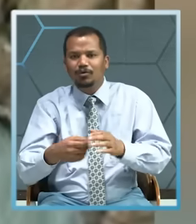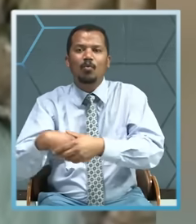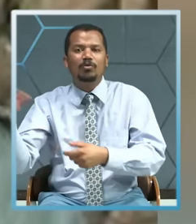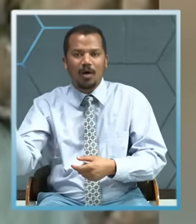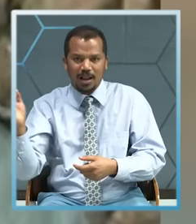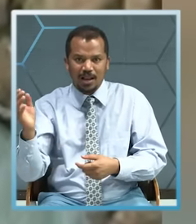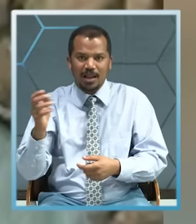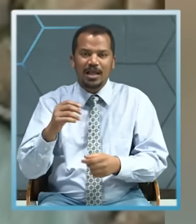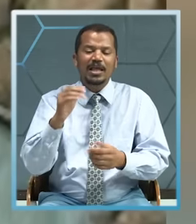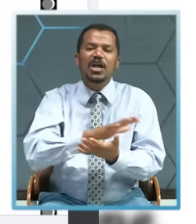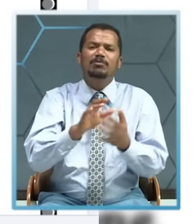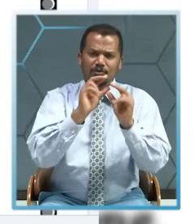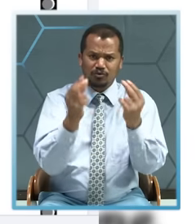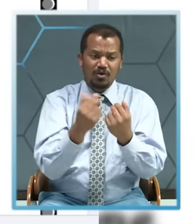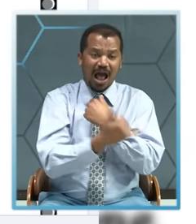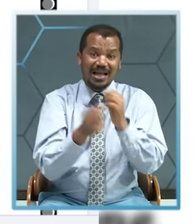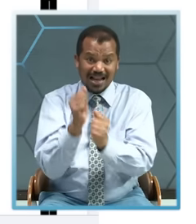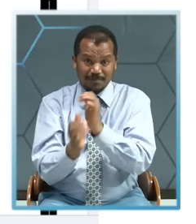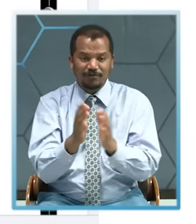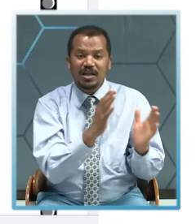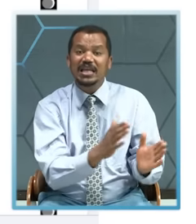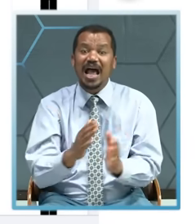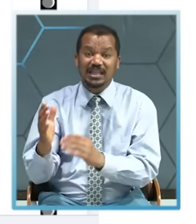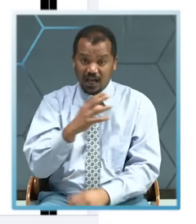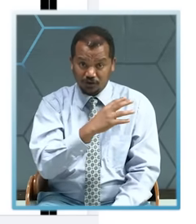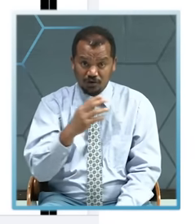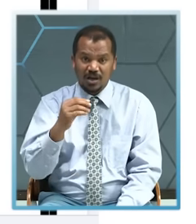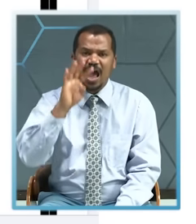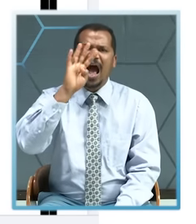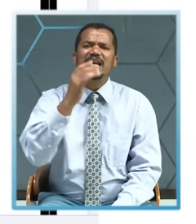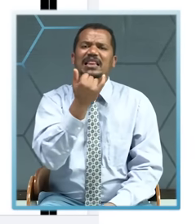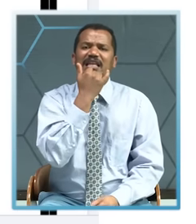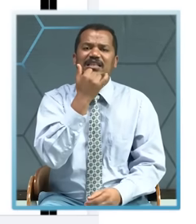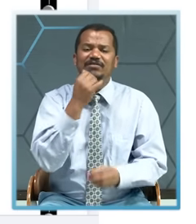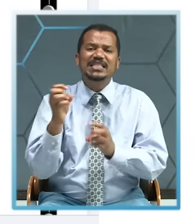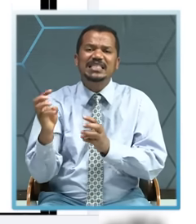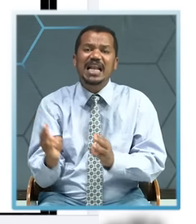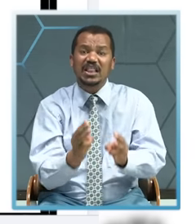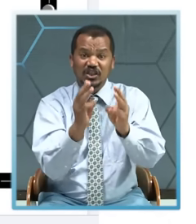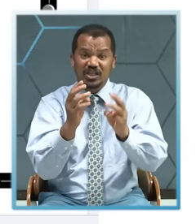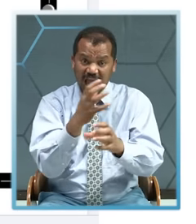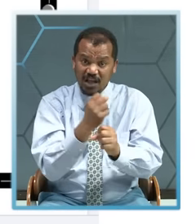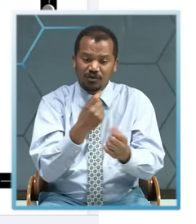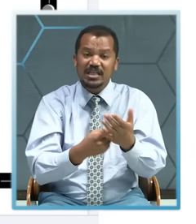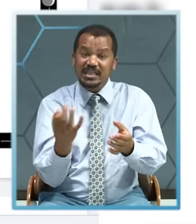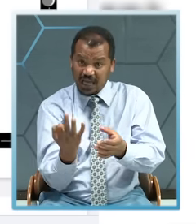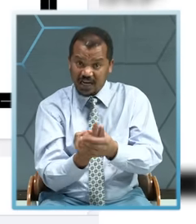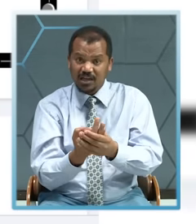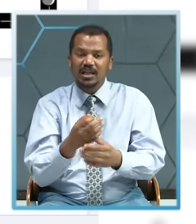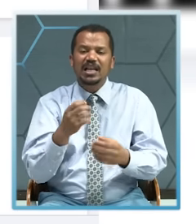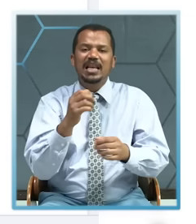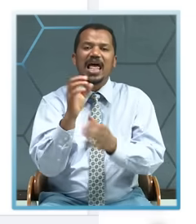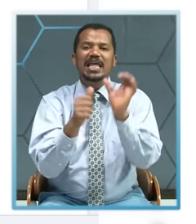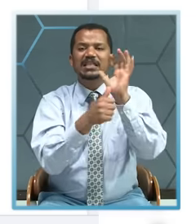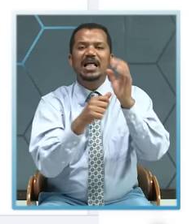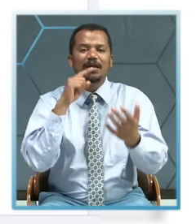ቤት አፈትልኮ ወጥቷል። የሽብር ቡድኑ ሀገር ለማፍረስ ያዘጋጀውና አራት የጥፋት ስትራቴጂዎችን የያዘው ይህ